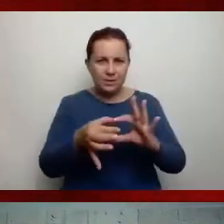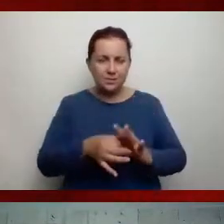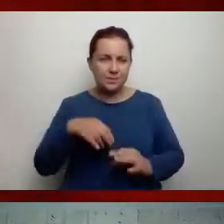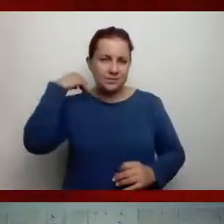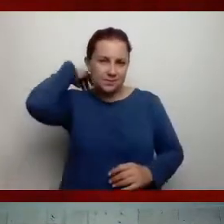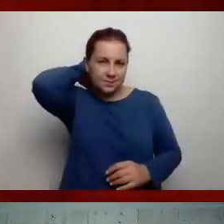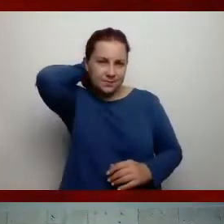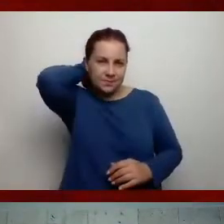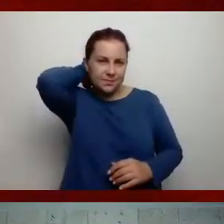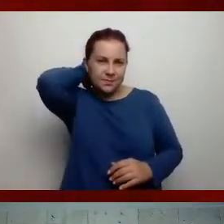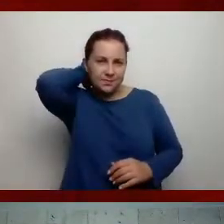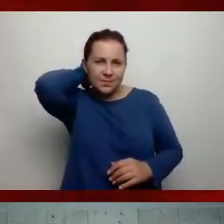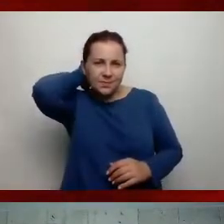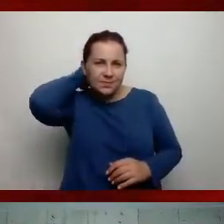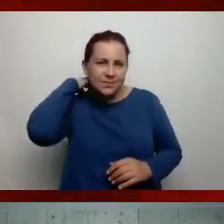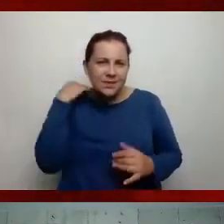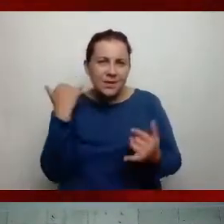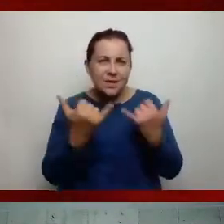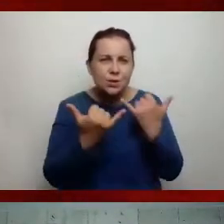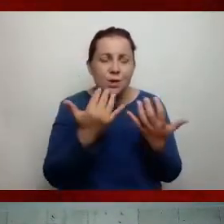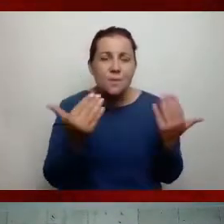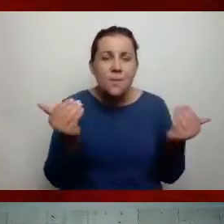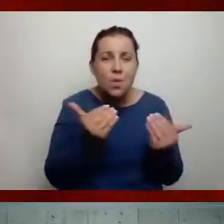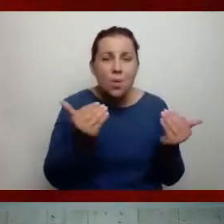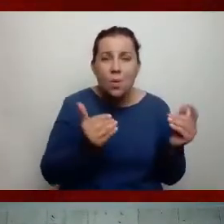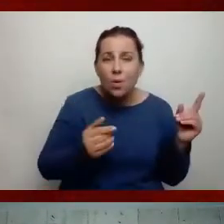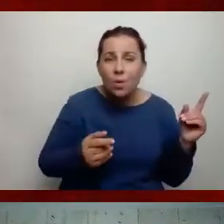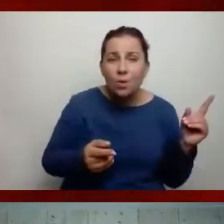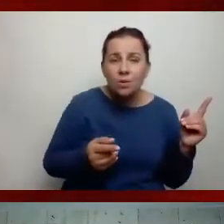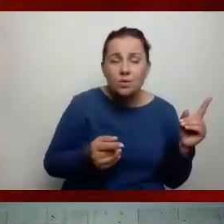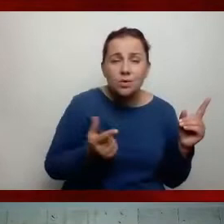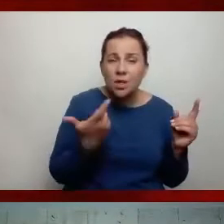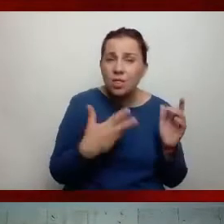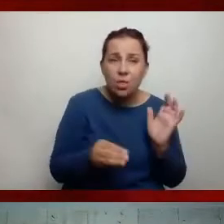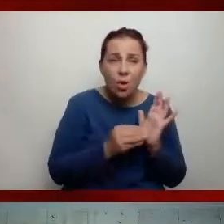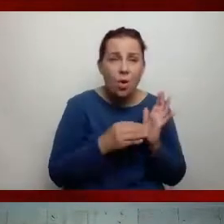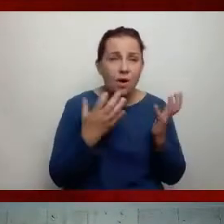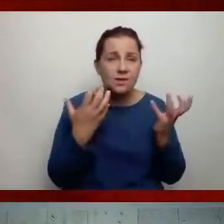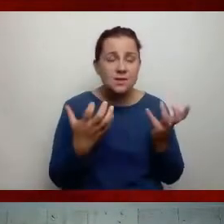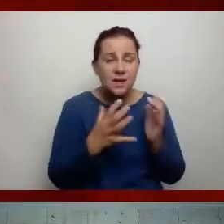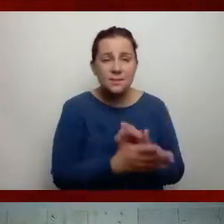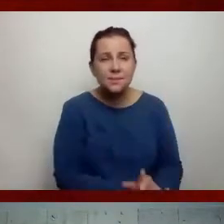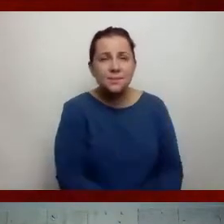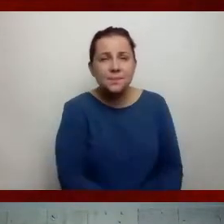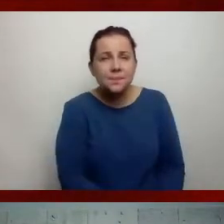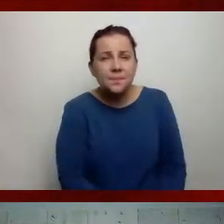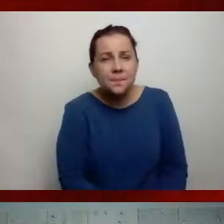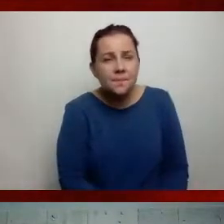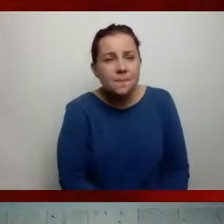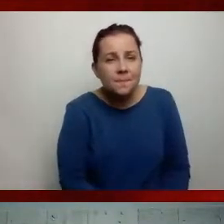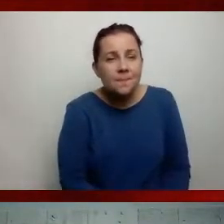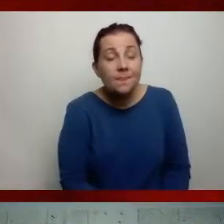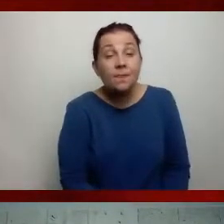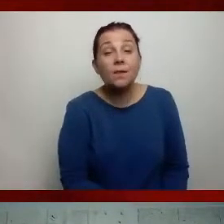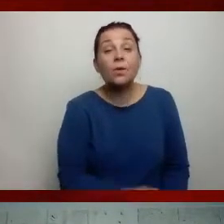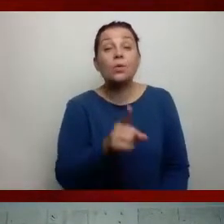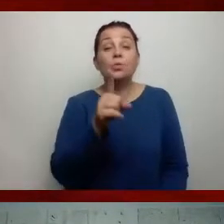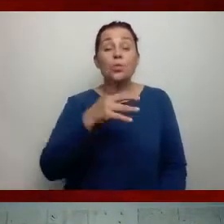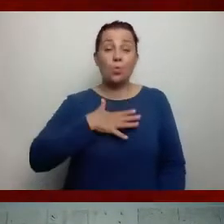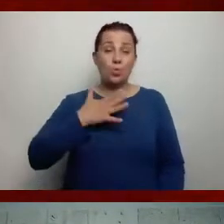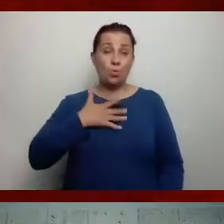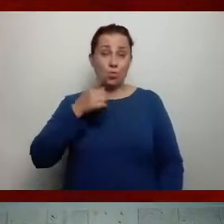życia. Jeżeli można tutaj coś dodać, to wydaje mi się, że to są odniesienia